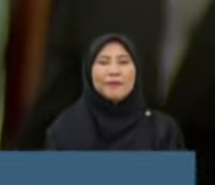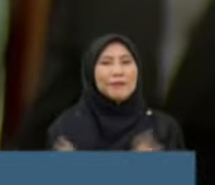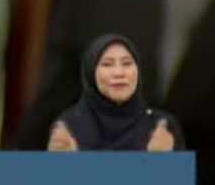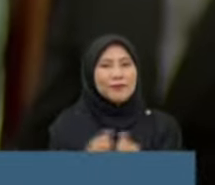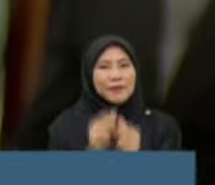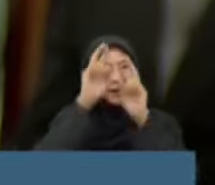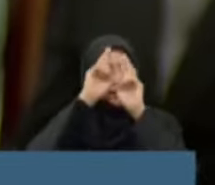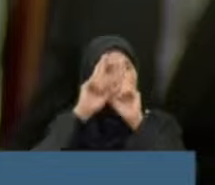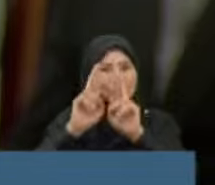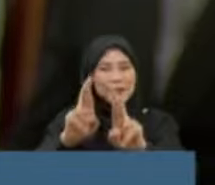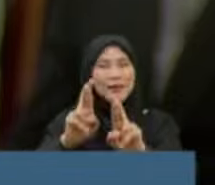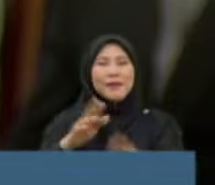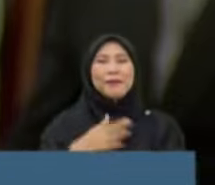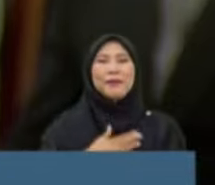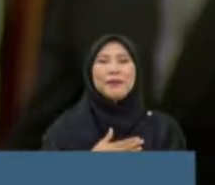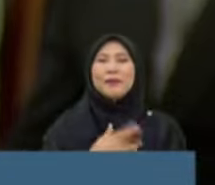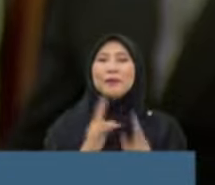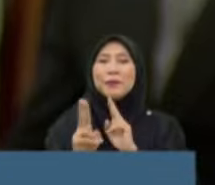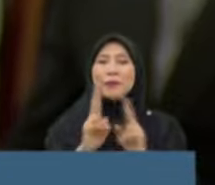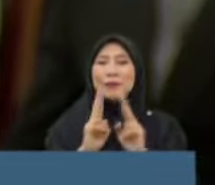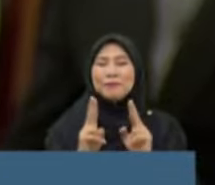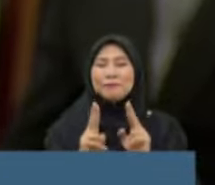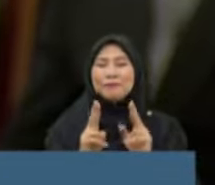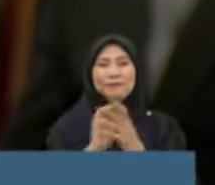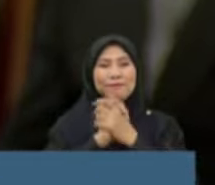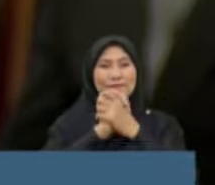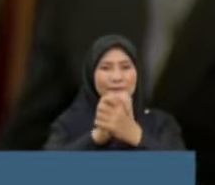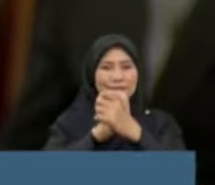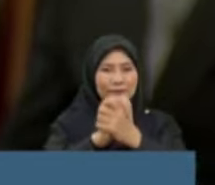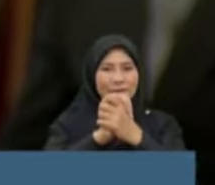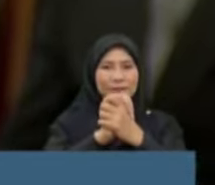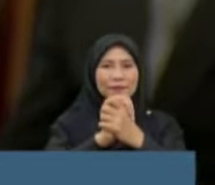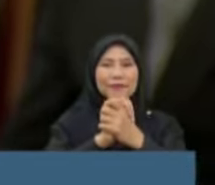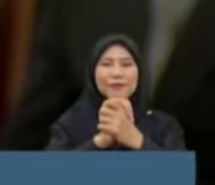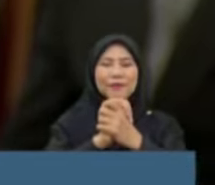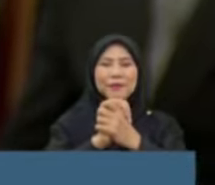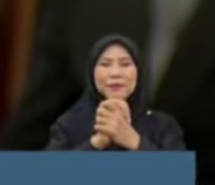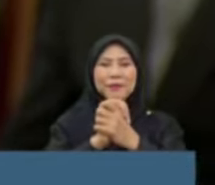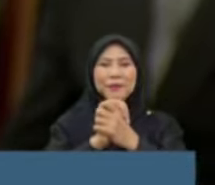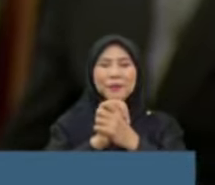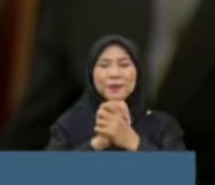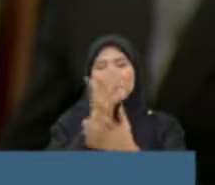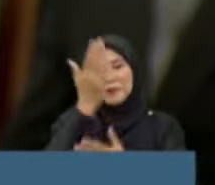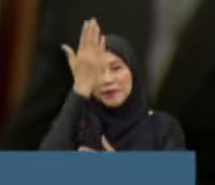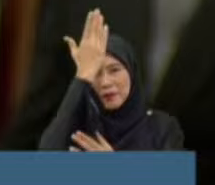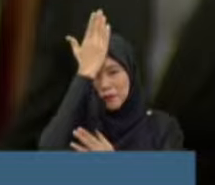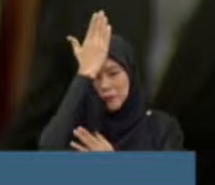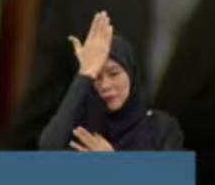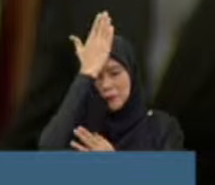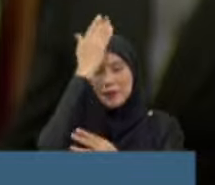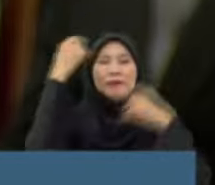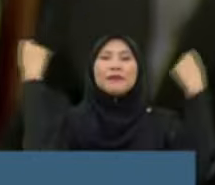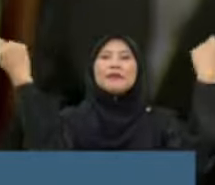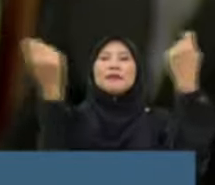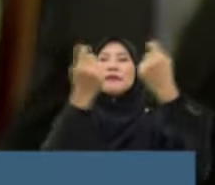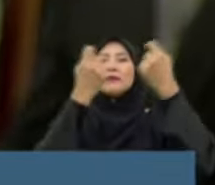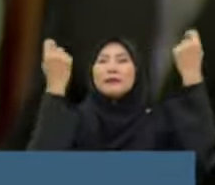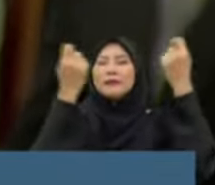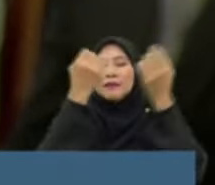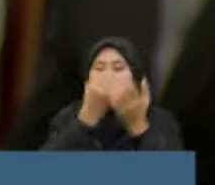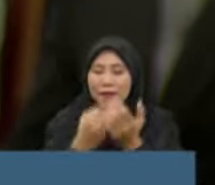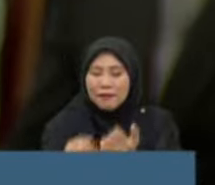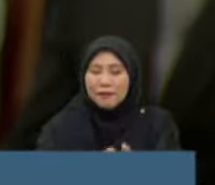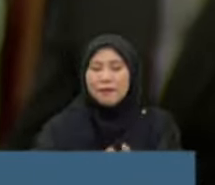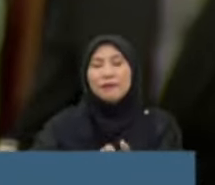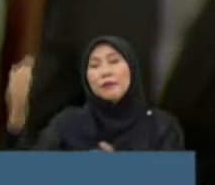Patik mengucapkan setinggi-tinggi tahniah kebahaduri tuanku sempena ulang tahun keputeraan rasmi tuanku